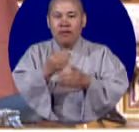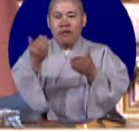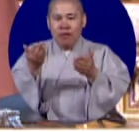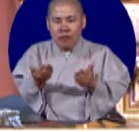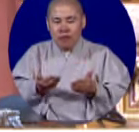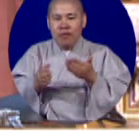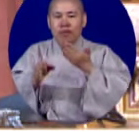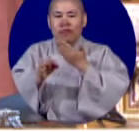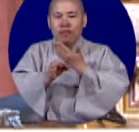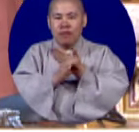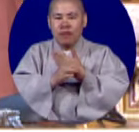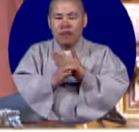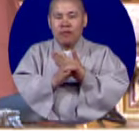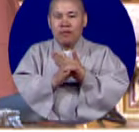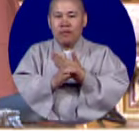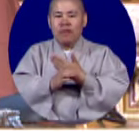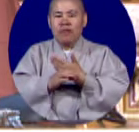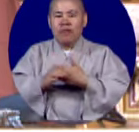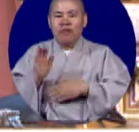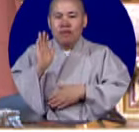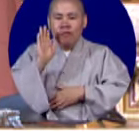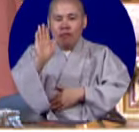정득하면 정득한 다음에는